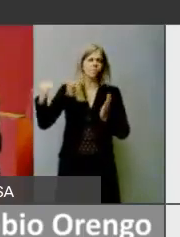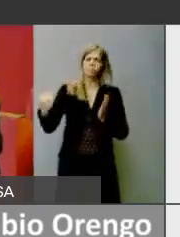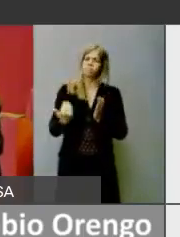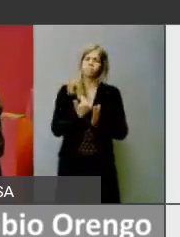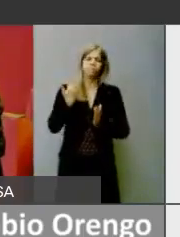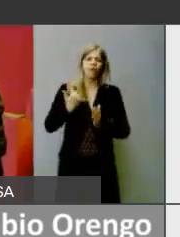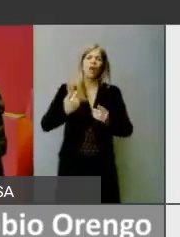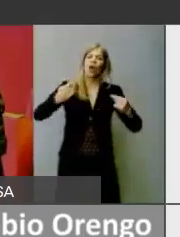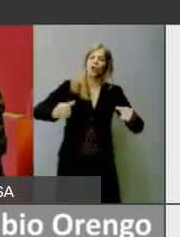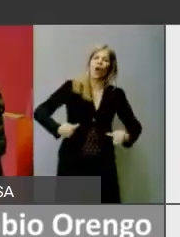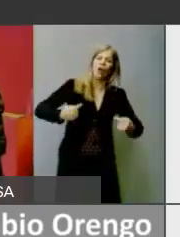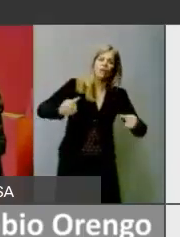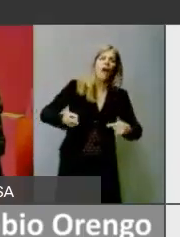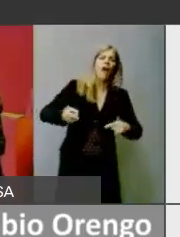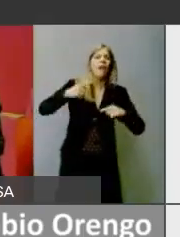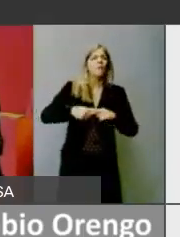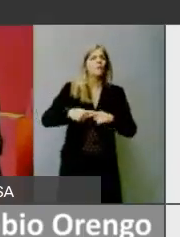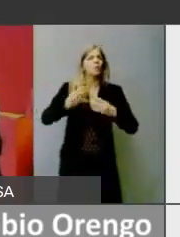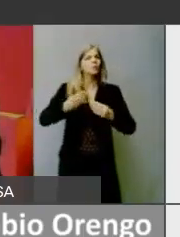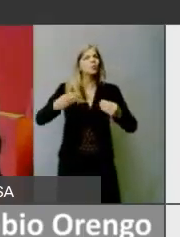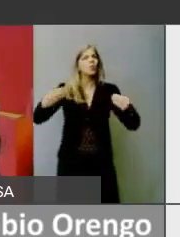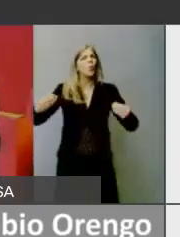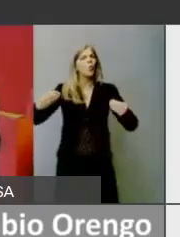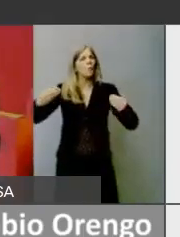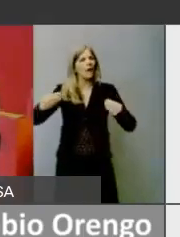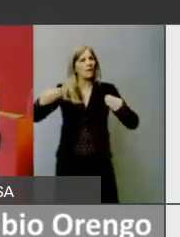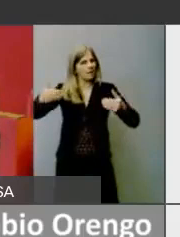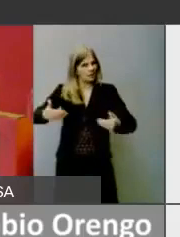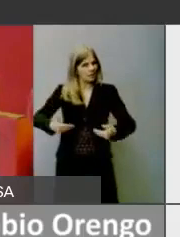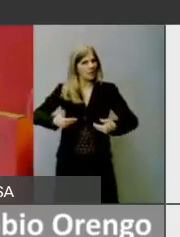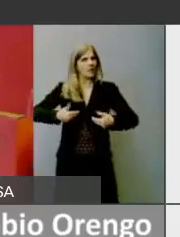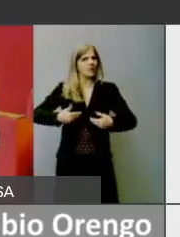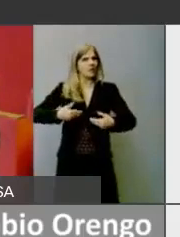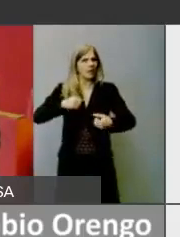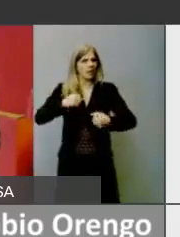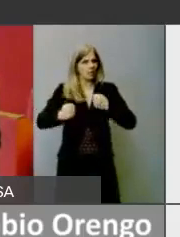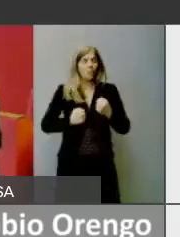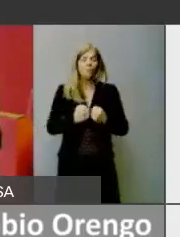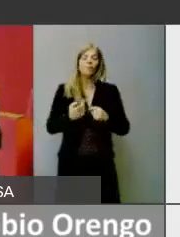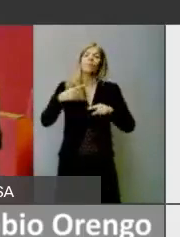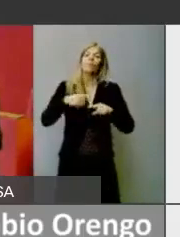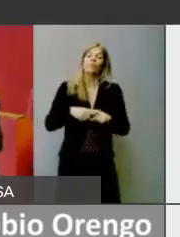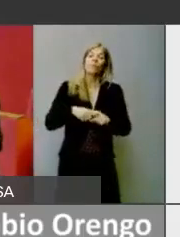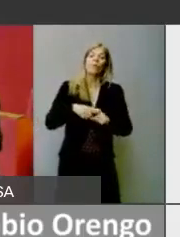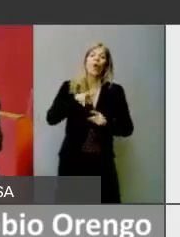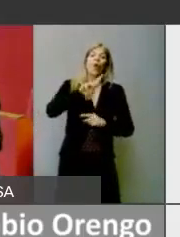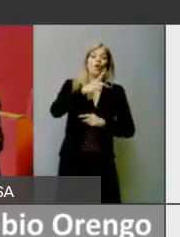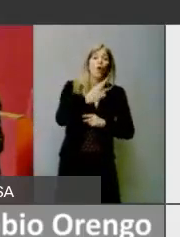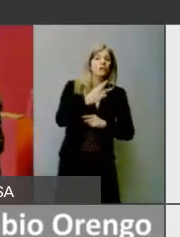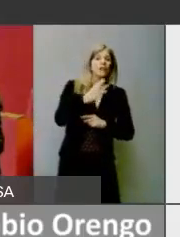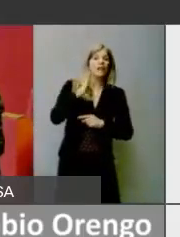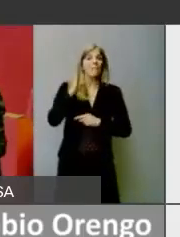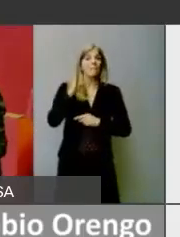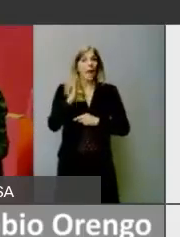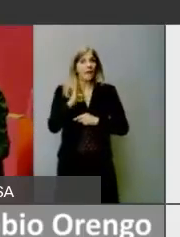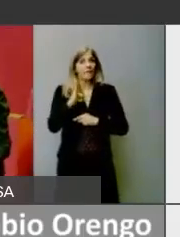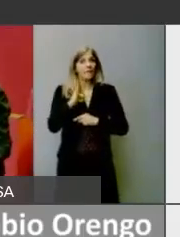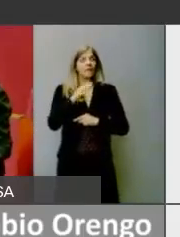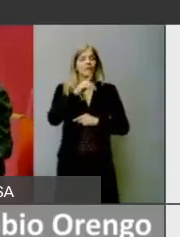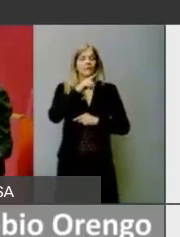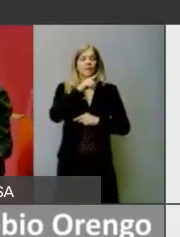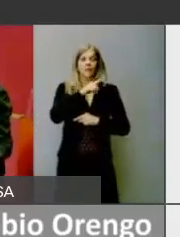a rotelle. E d'altro canto, un'altra linea su cui si è mossa Rossana Bensi, ribadisco, nonostante la